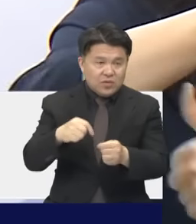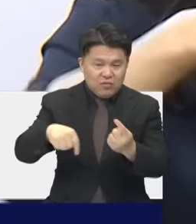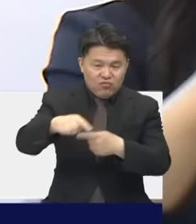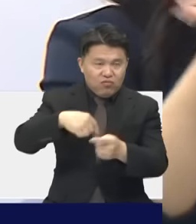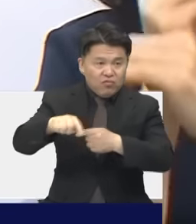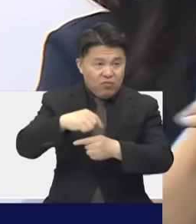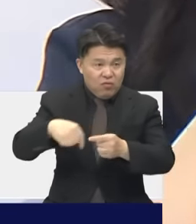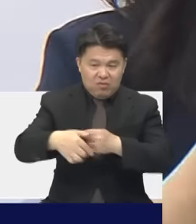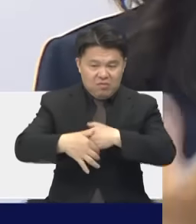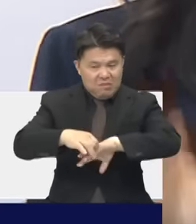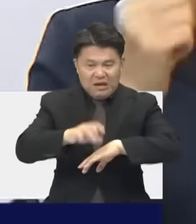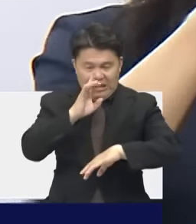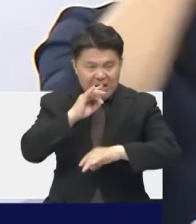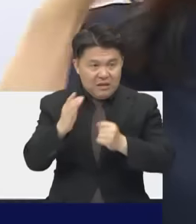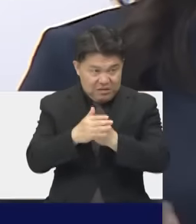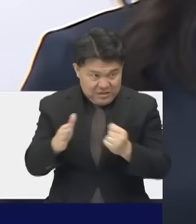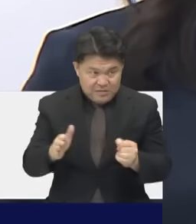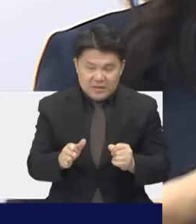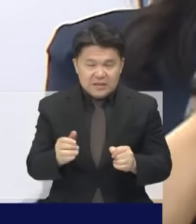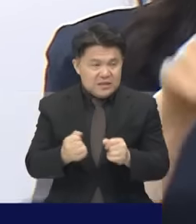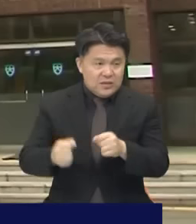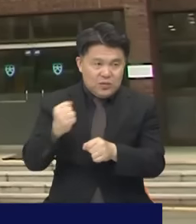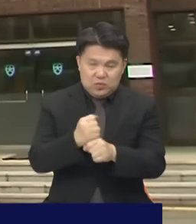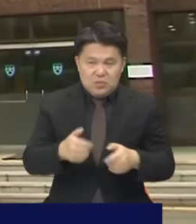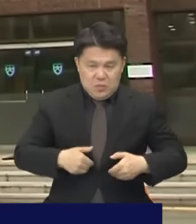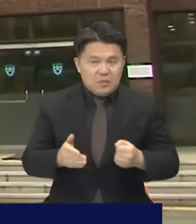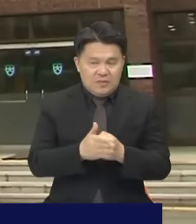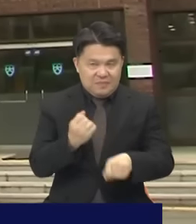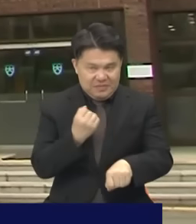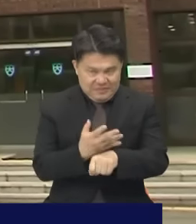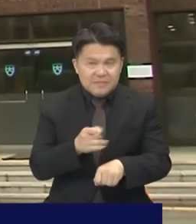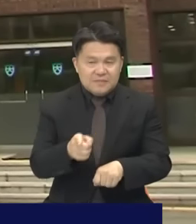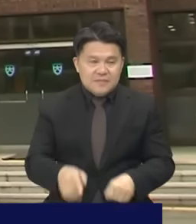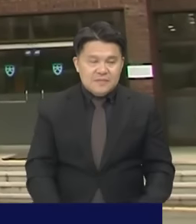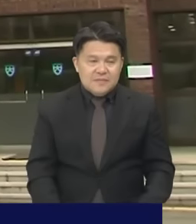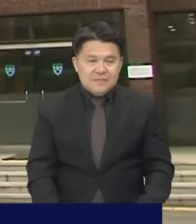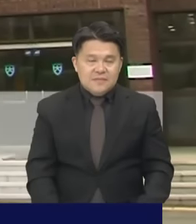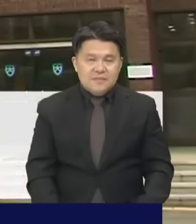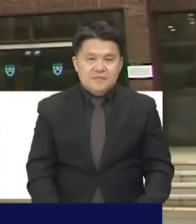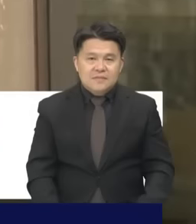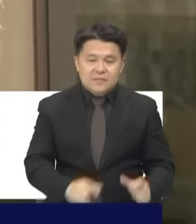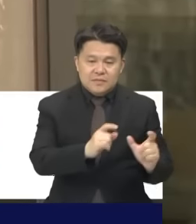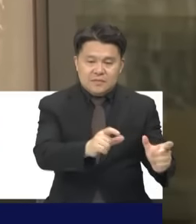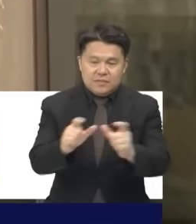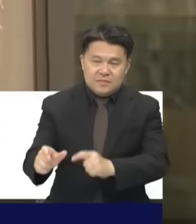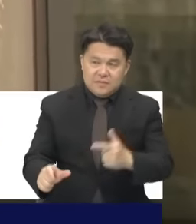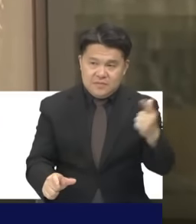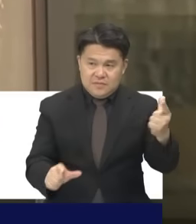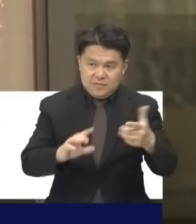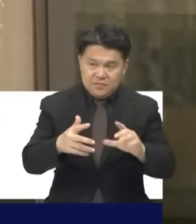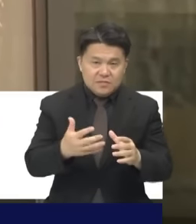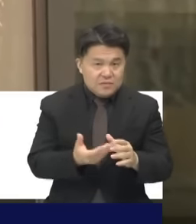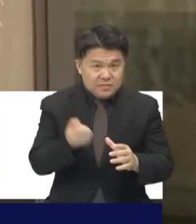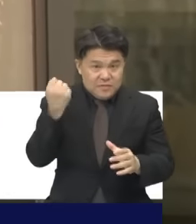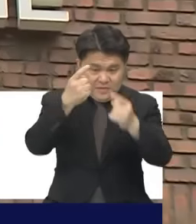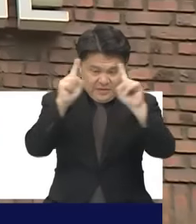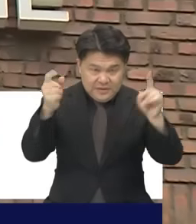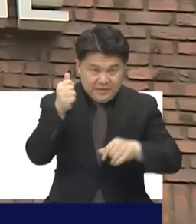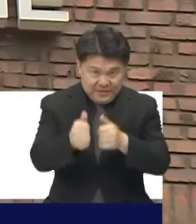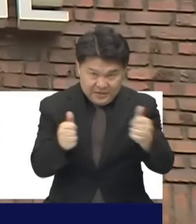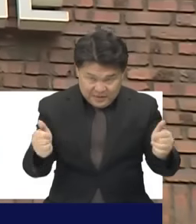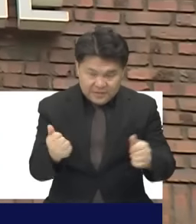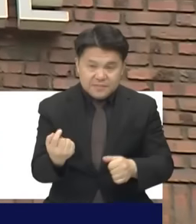시급하다는 점도 함께 고려하였습니다. 앞서 증원 대상인 6개 지역 거점 국립대 총장들은 어제 이